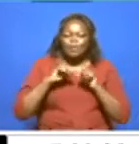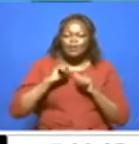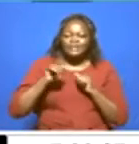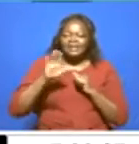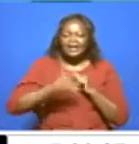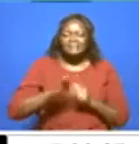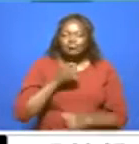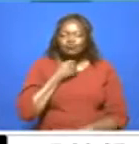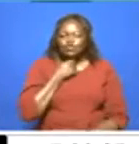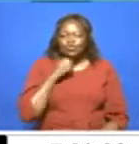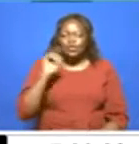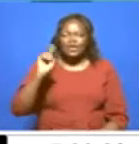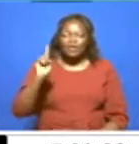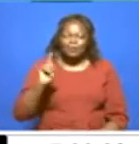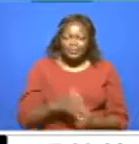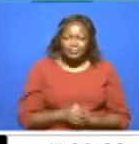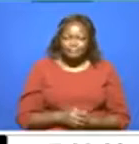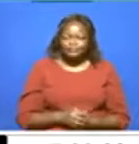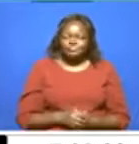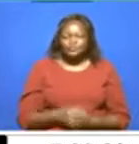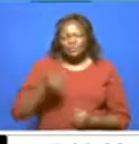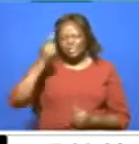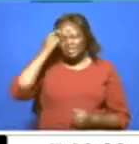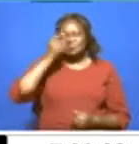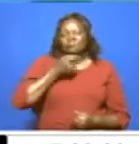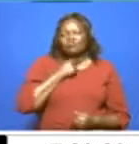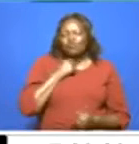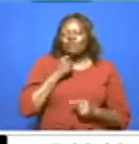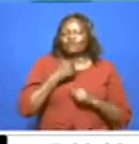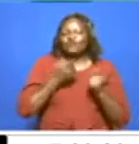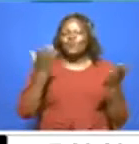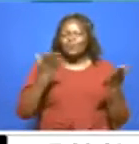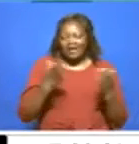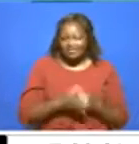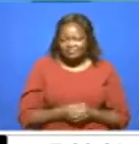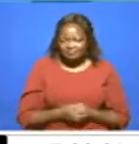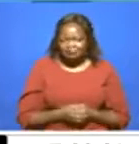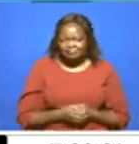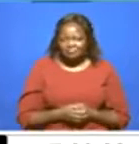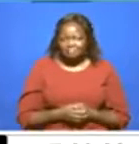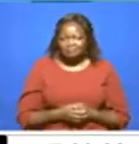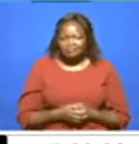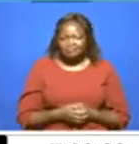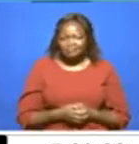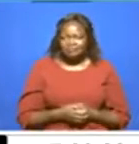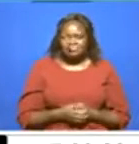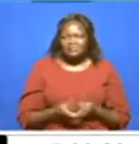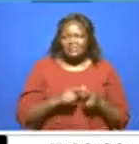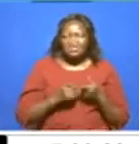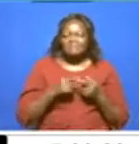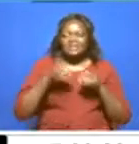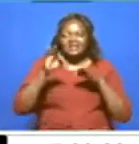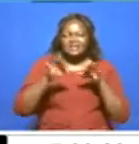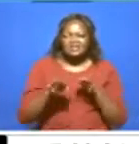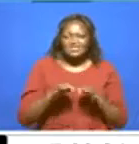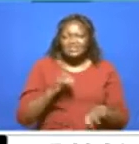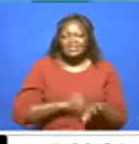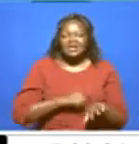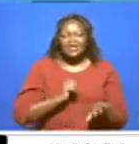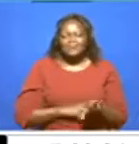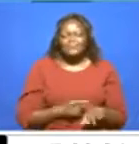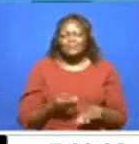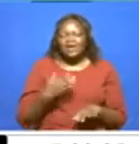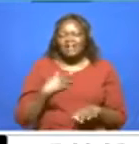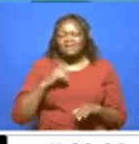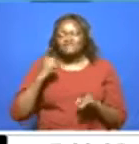Kariokor jijini Nairobi. Unadhani jina Kariokor lilitokana na nini, mtazamaji? Basi wacha nikutarifishe. Wakati wa vita vikuu vya